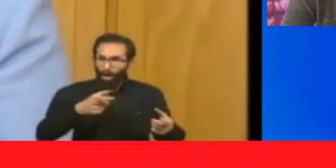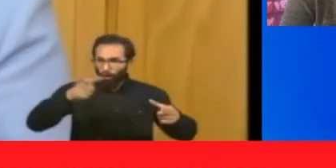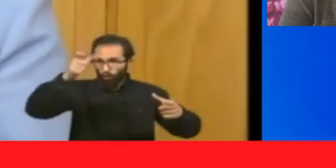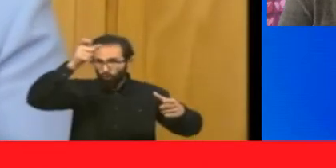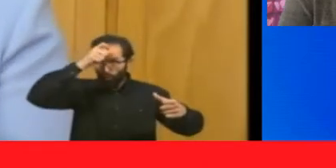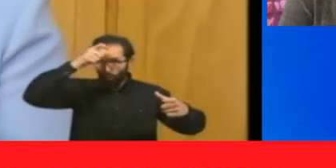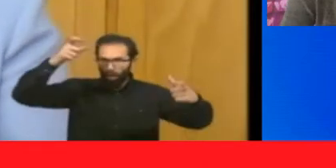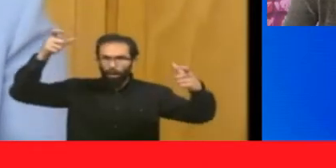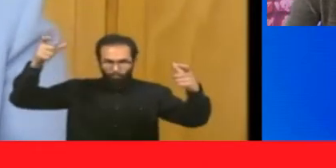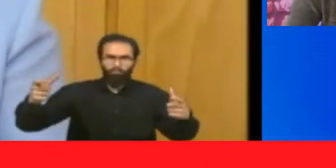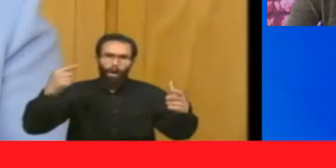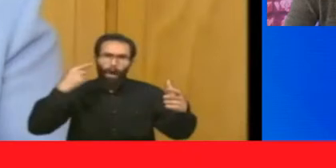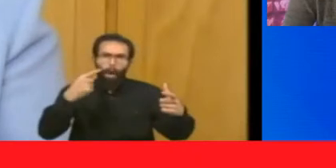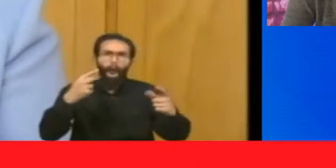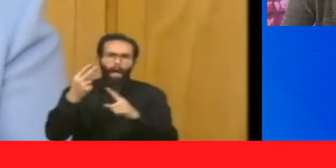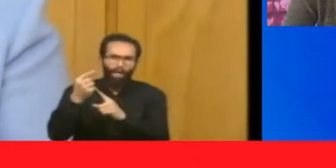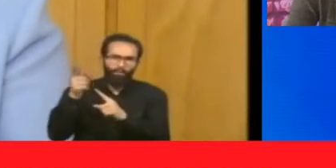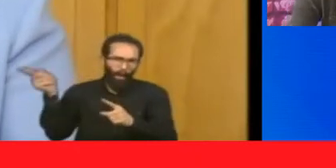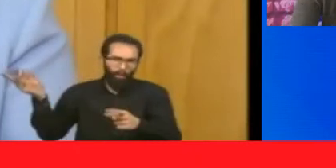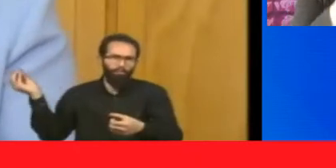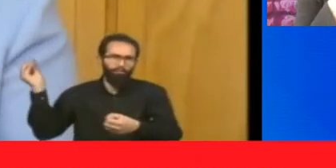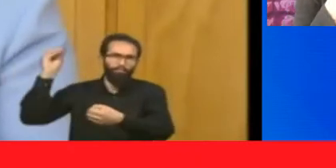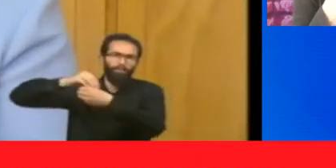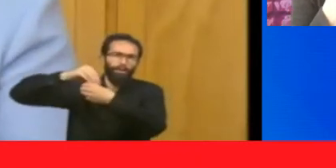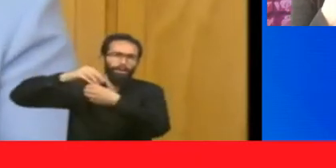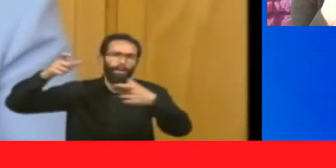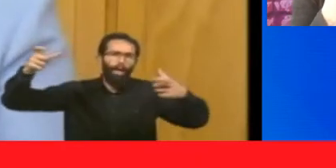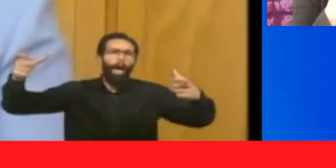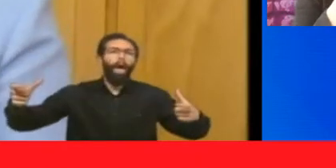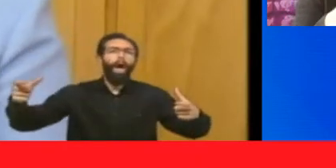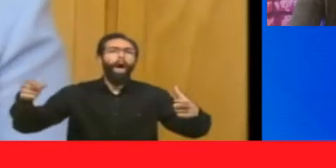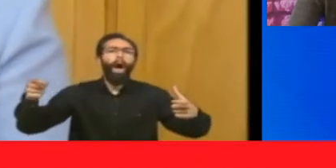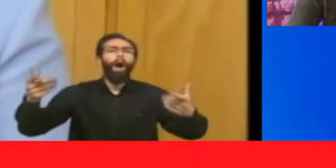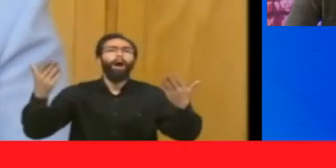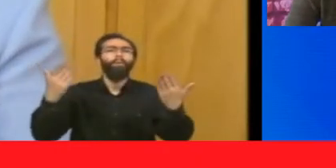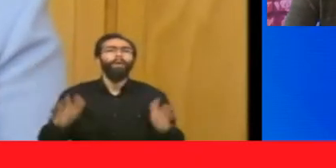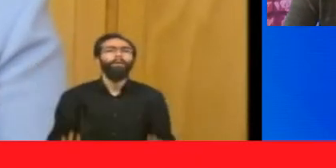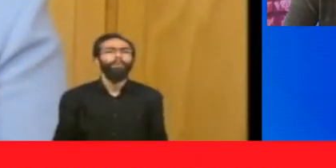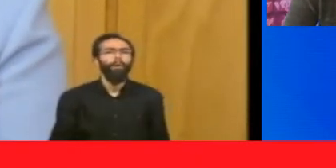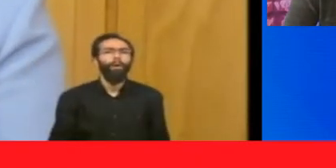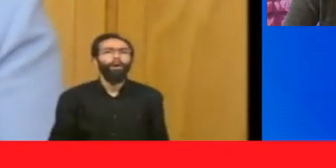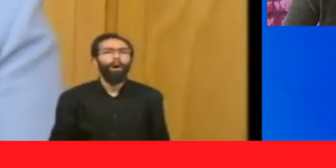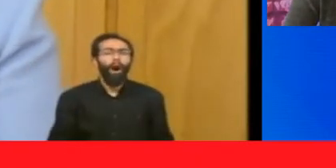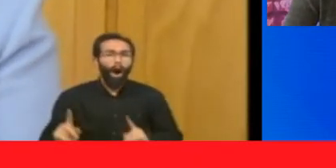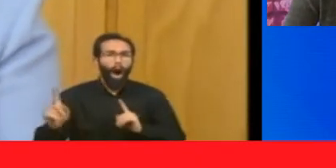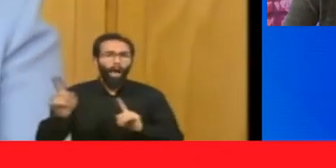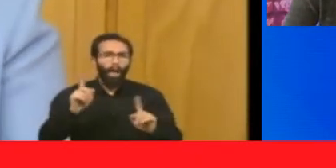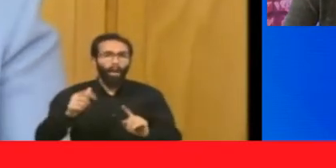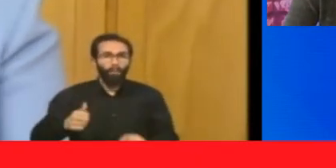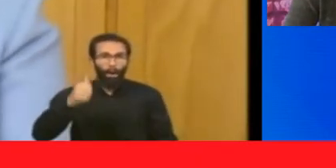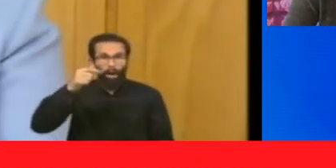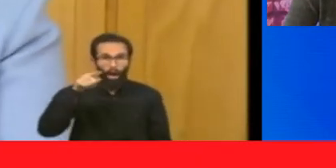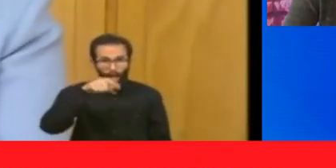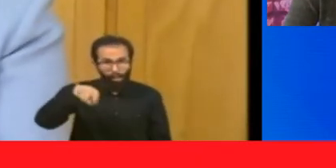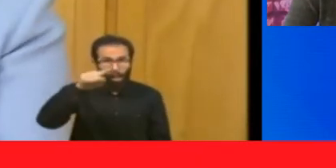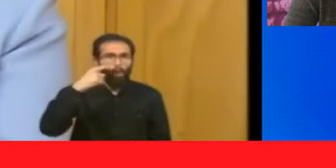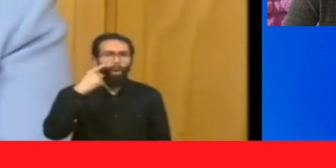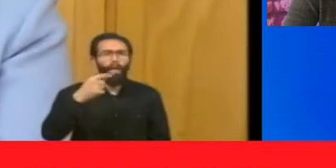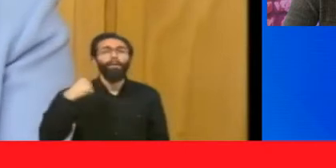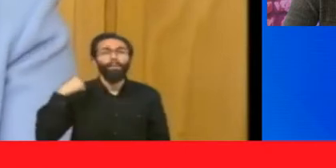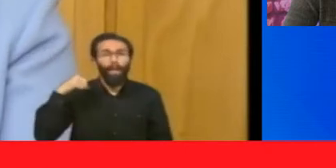Adalet Bakanı'ndan özellikle beklediğimizi buradan bir kez daha ifade etmek istiyorum. Bakınız,